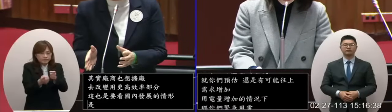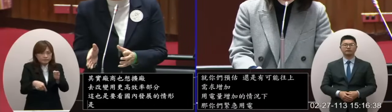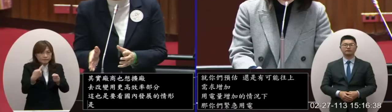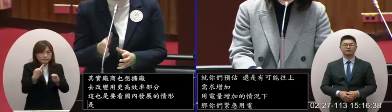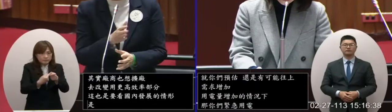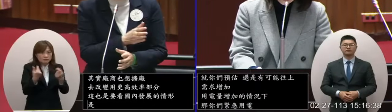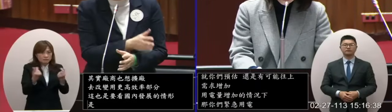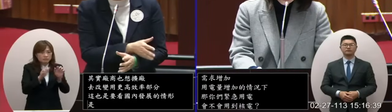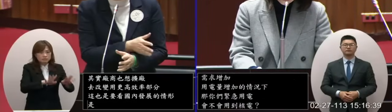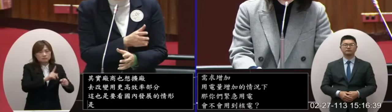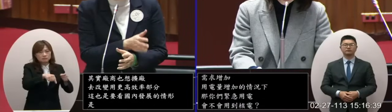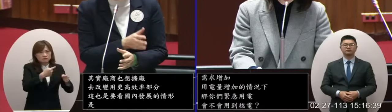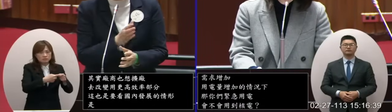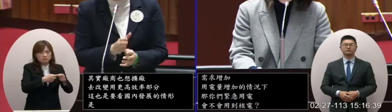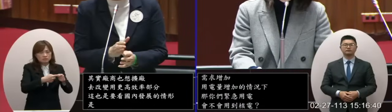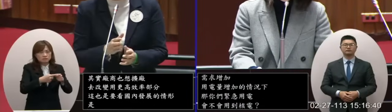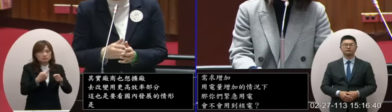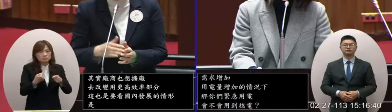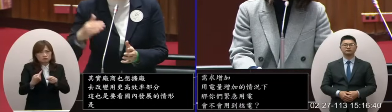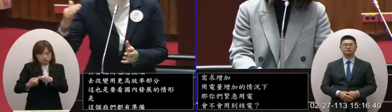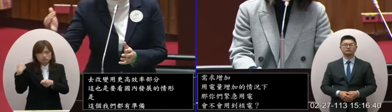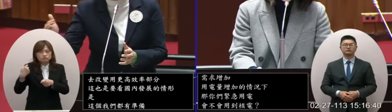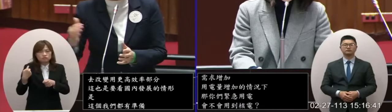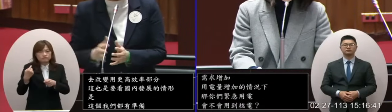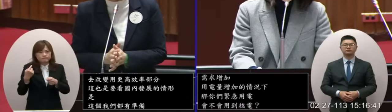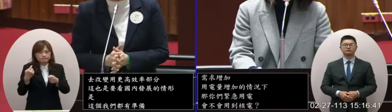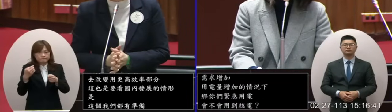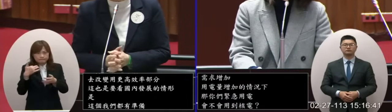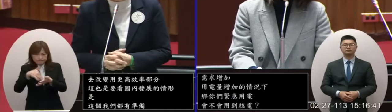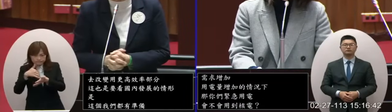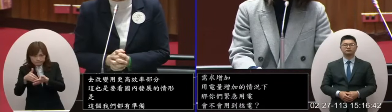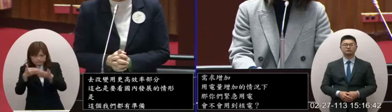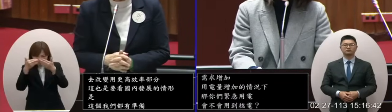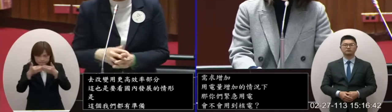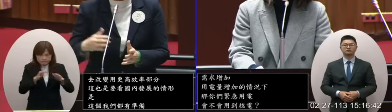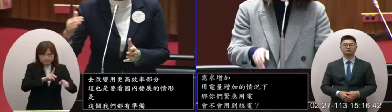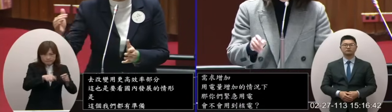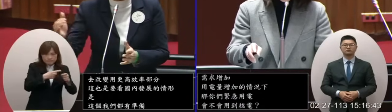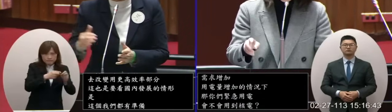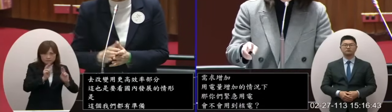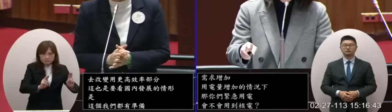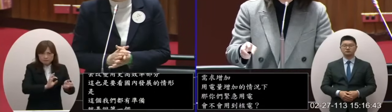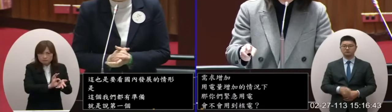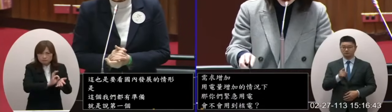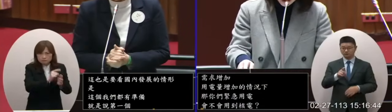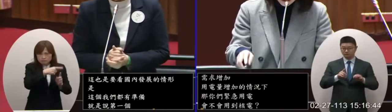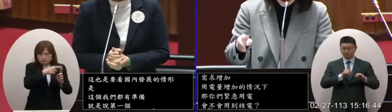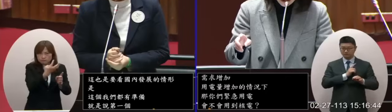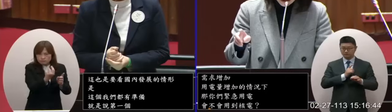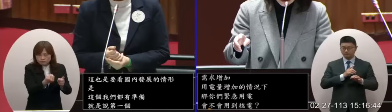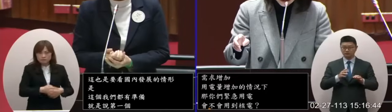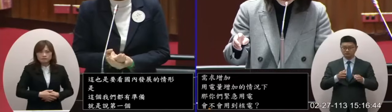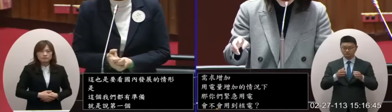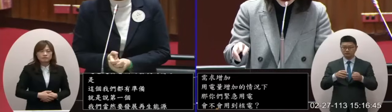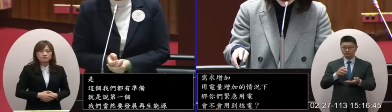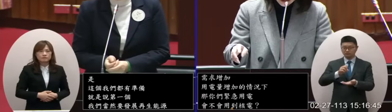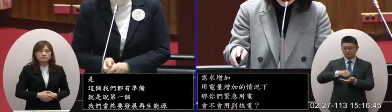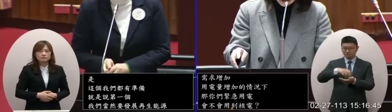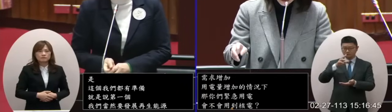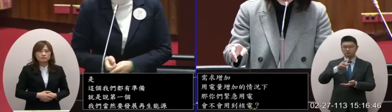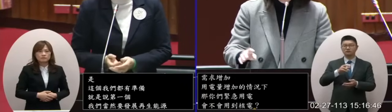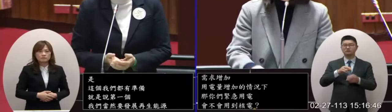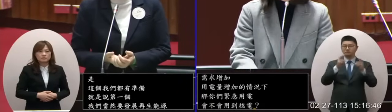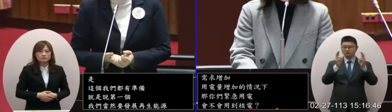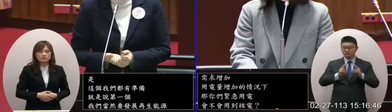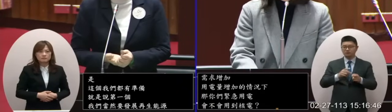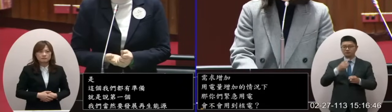比如说今年的话，我们前一年就在盘点今年可能的用电的情形。那我们预估， 那你们自己要不要修核质能反应设